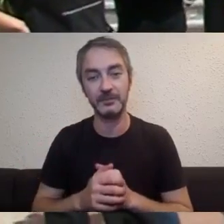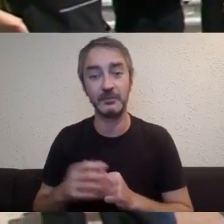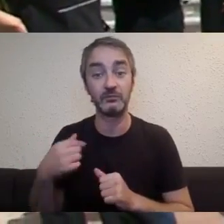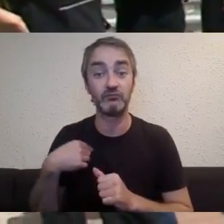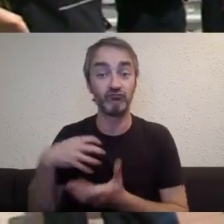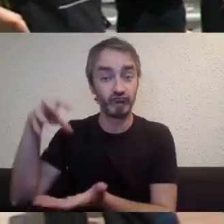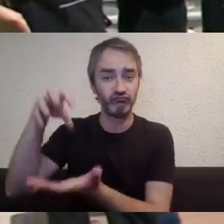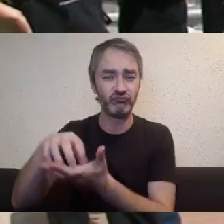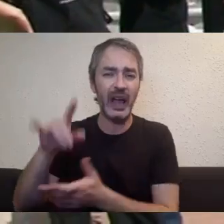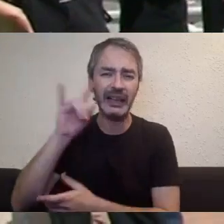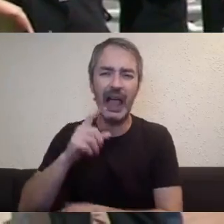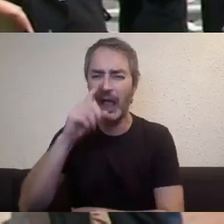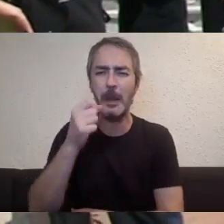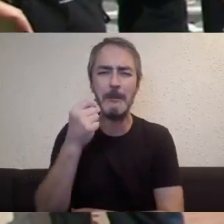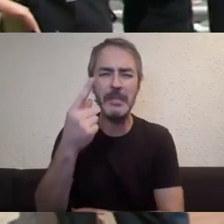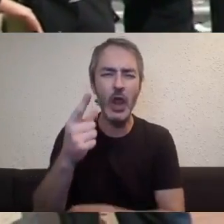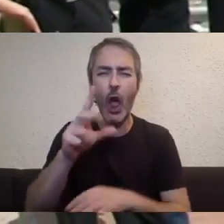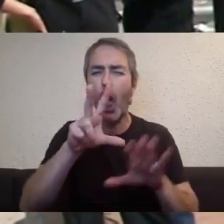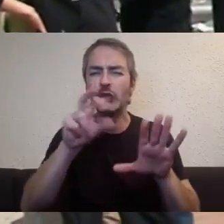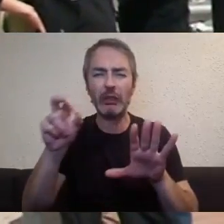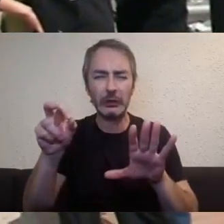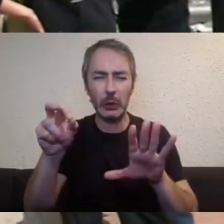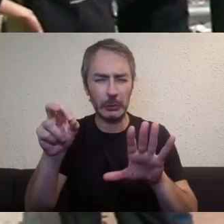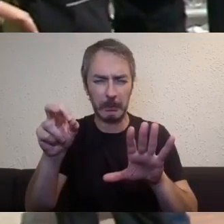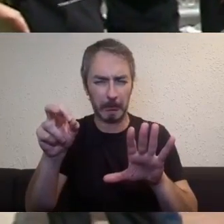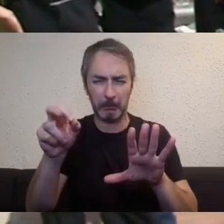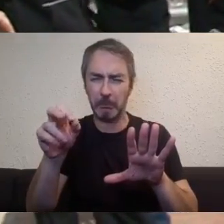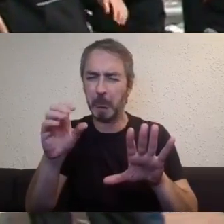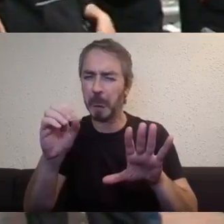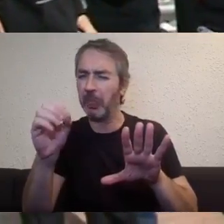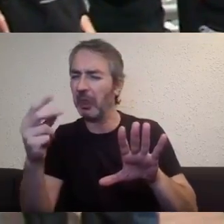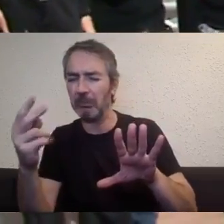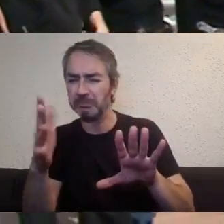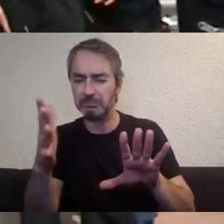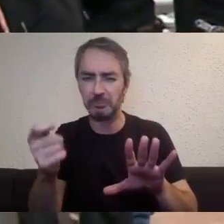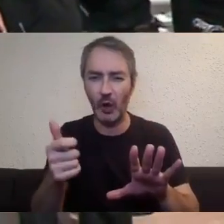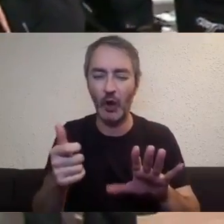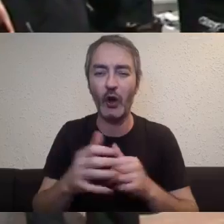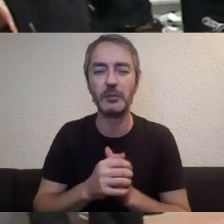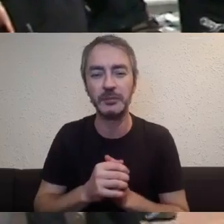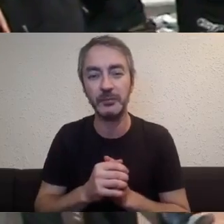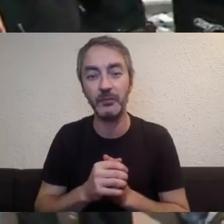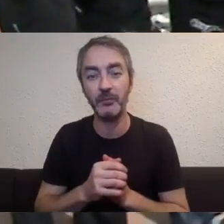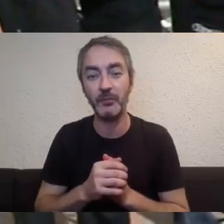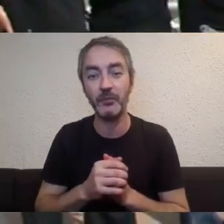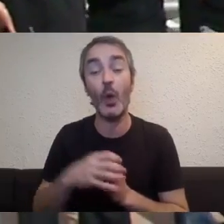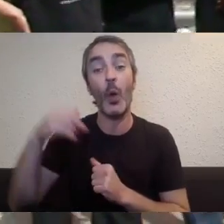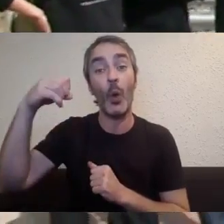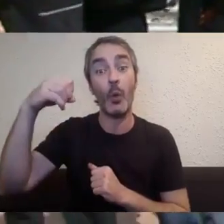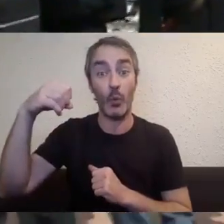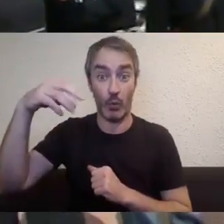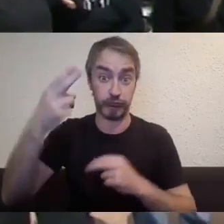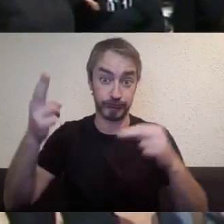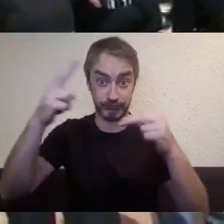i al costat hi havia una masia superantiga, del 1800 i poc,